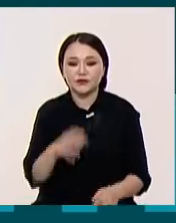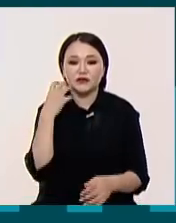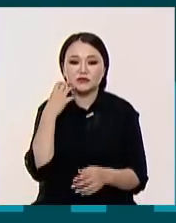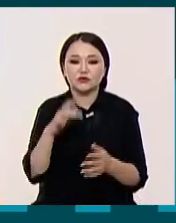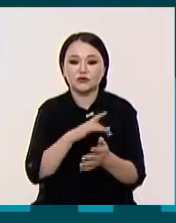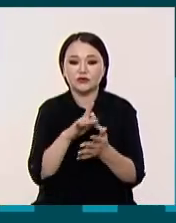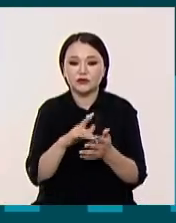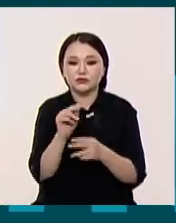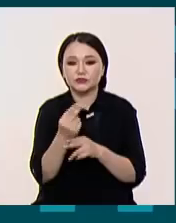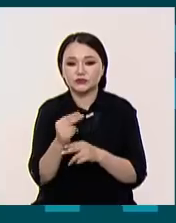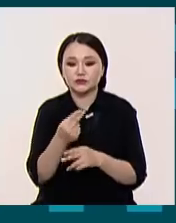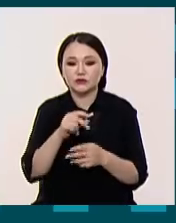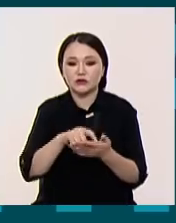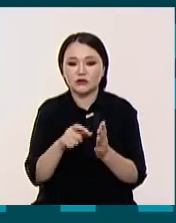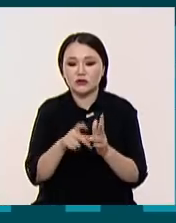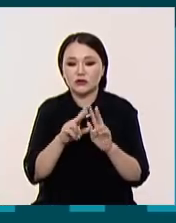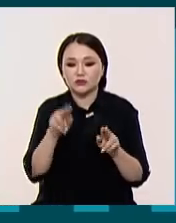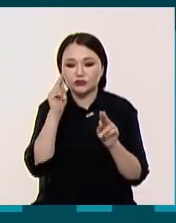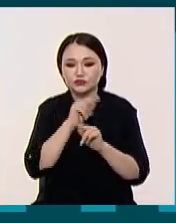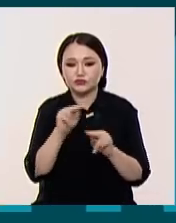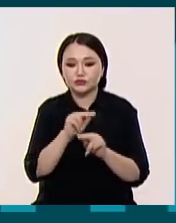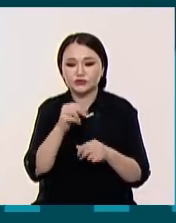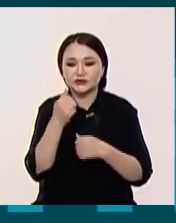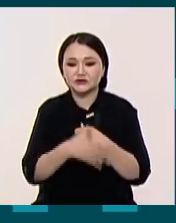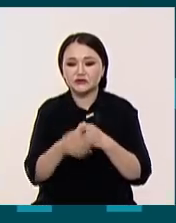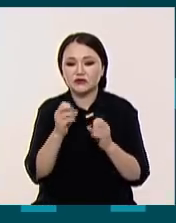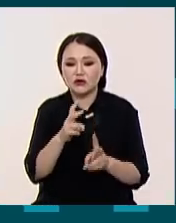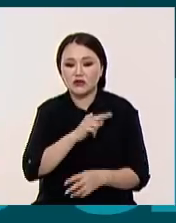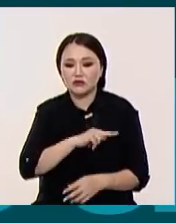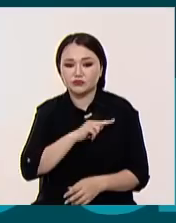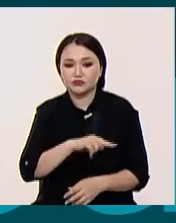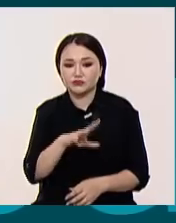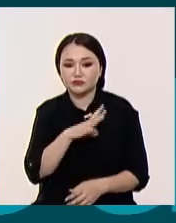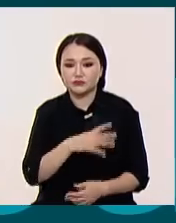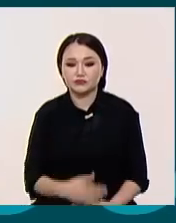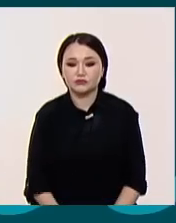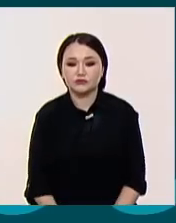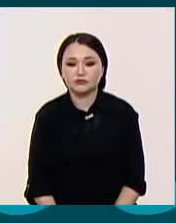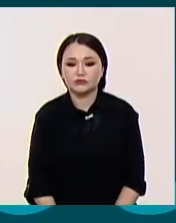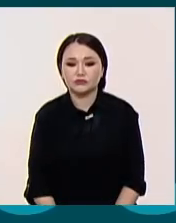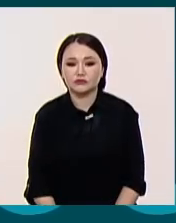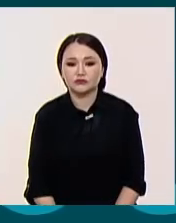Қызылордада түзеу мекемесіне ұқсайтын оқу орталығы қалай жұмыс істеп келген?